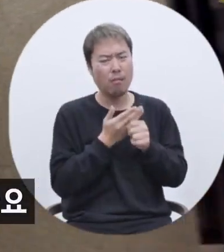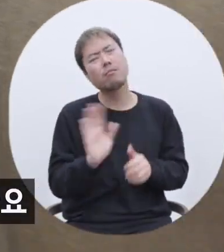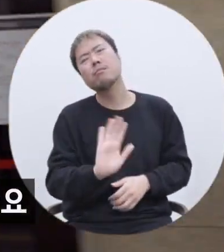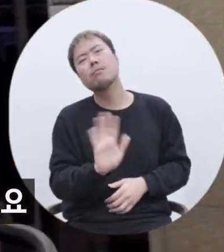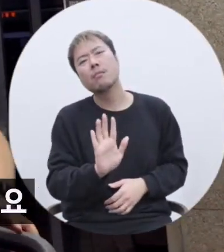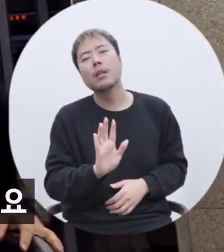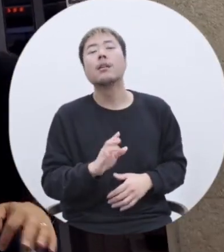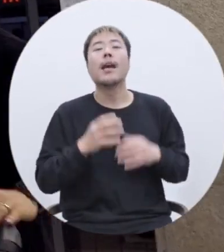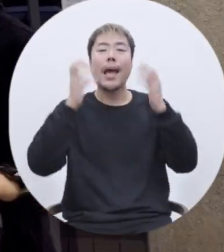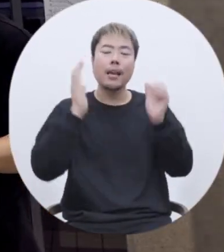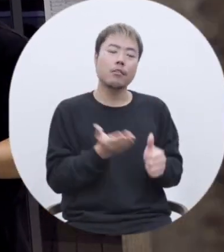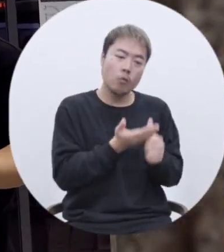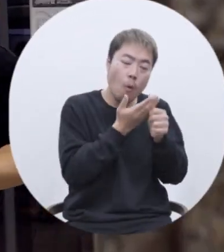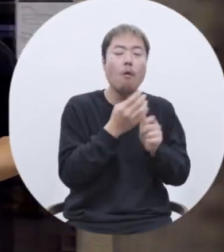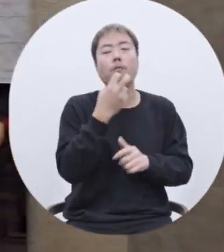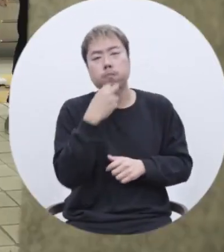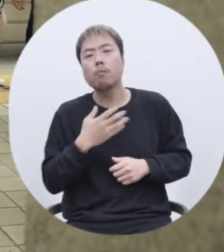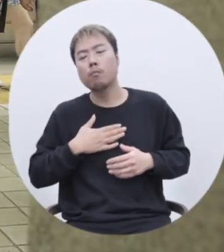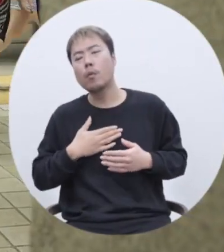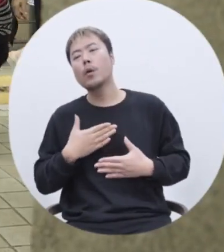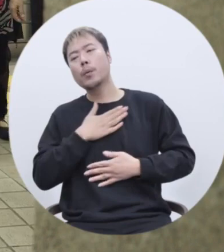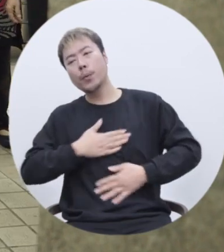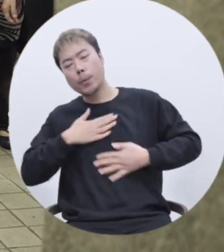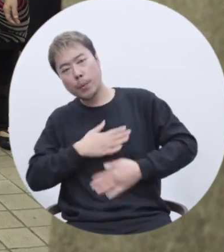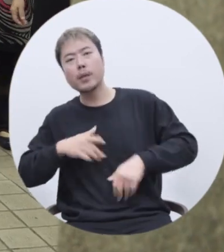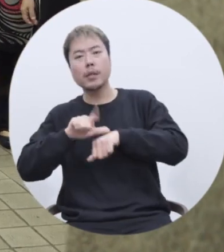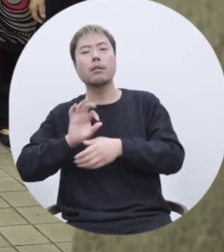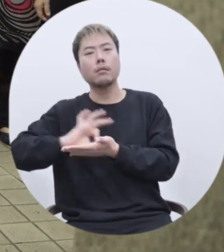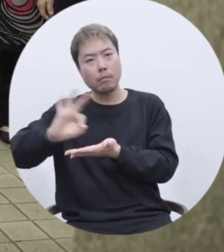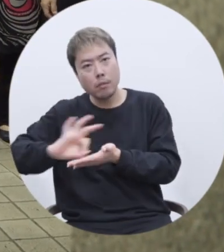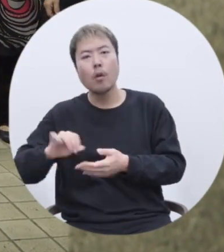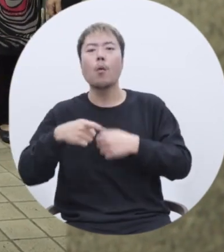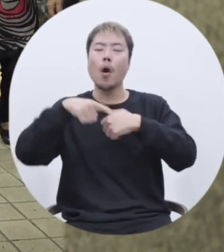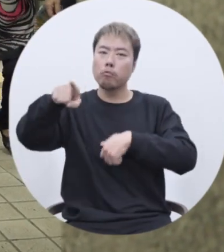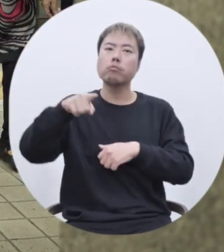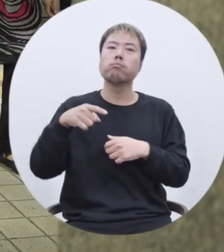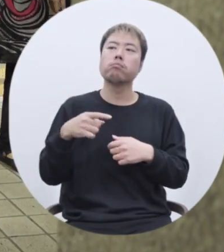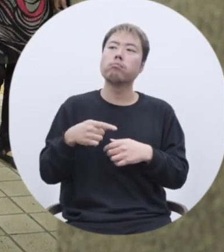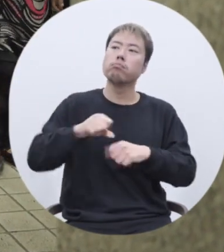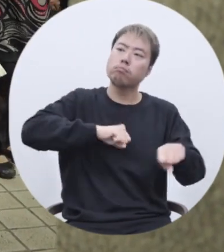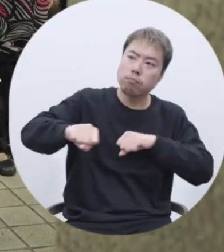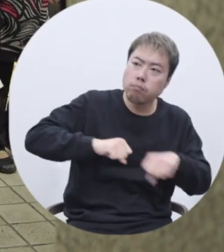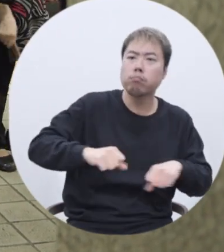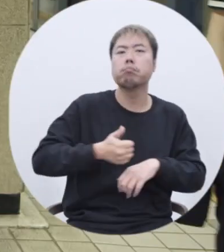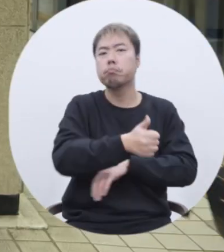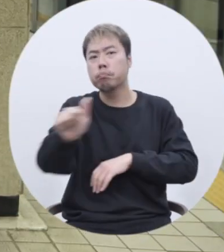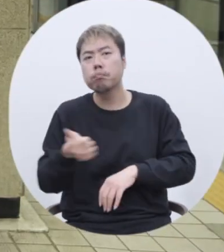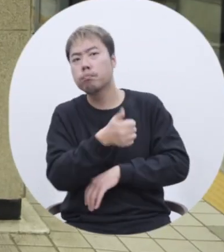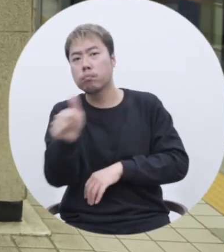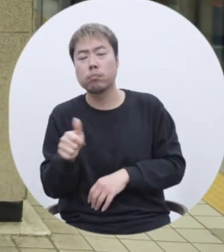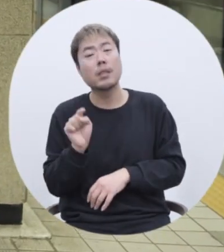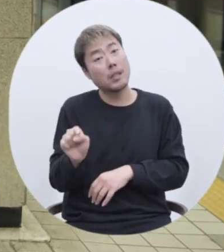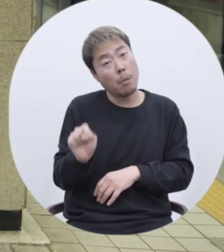아니잖아요. 근데 육아를 하면서 여가도 즐기고 이제 외부로 이동을 하고 뭔가 활동을 한다는